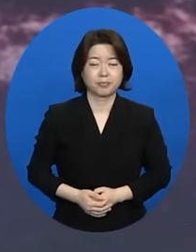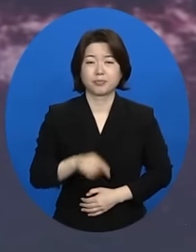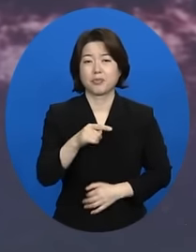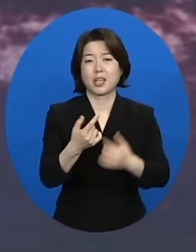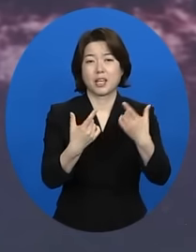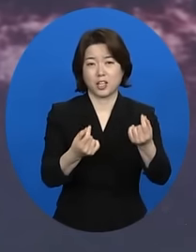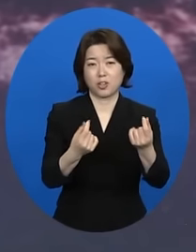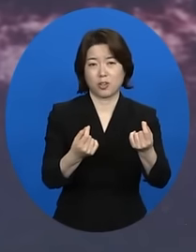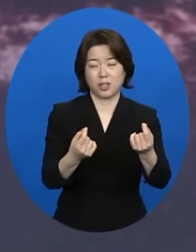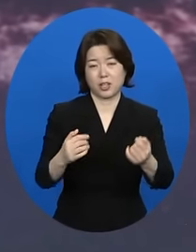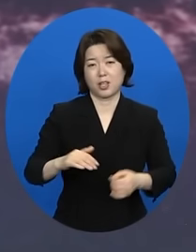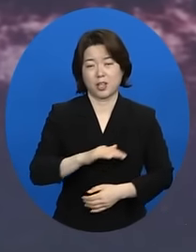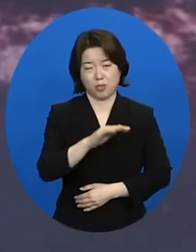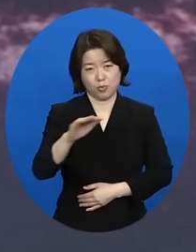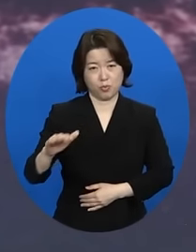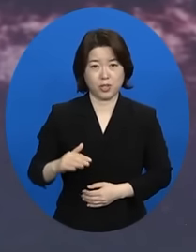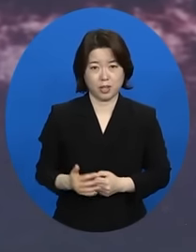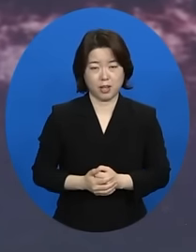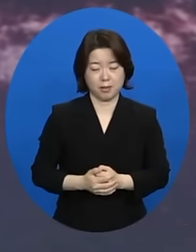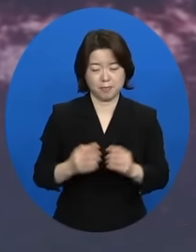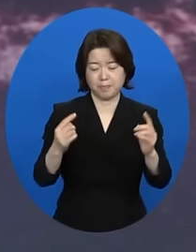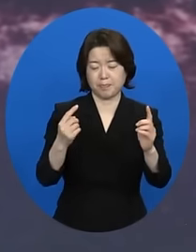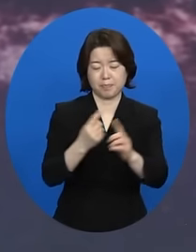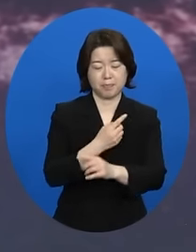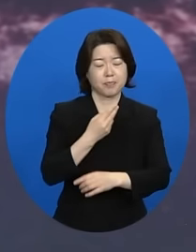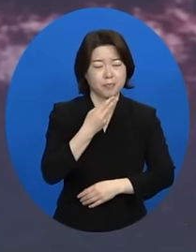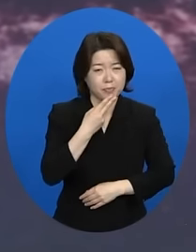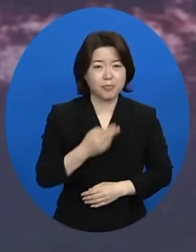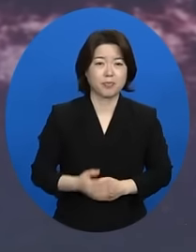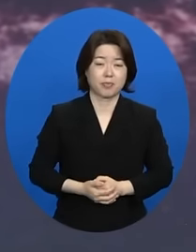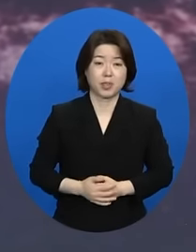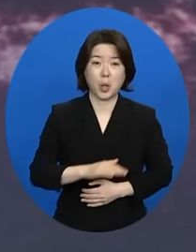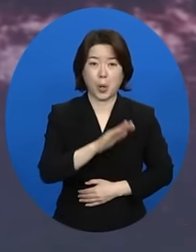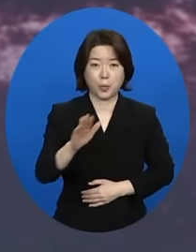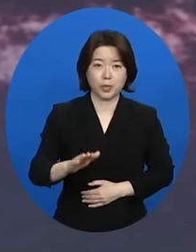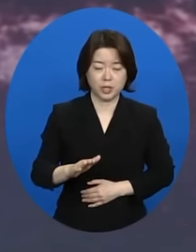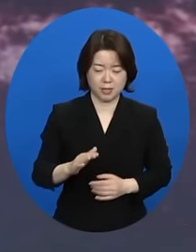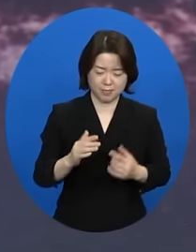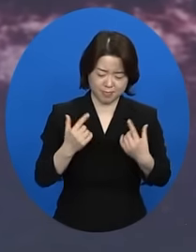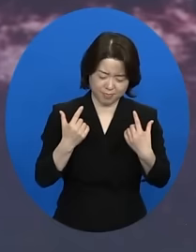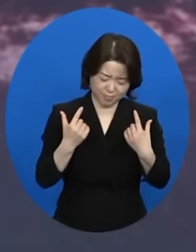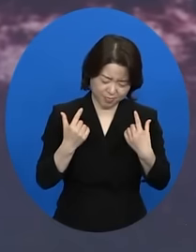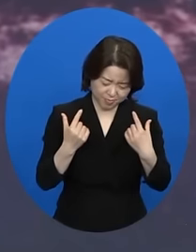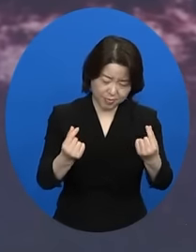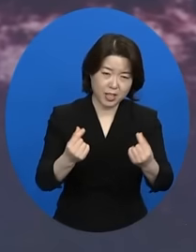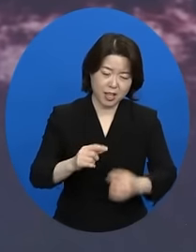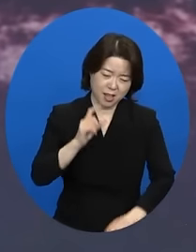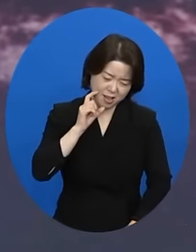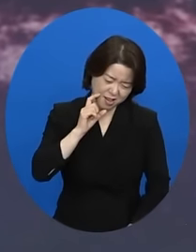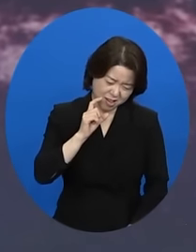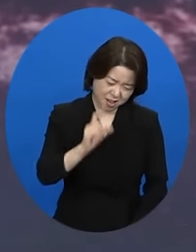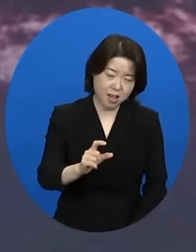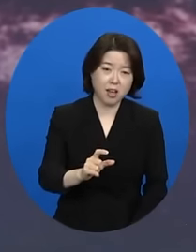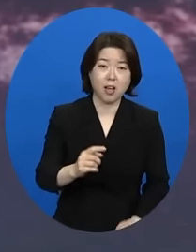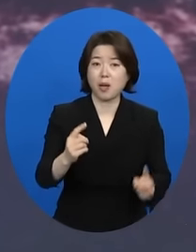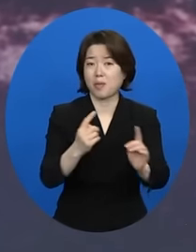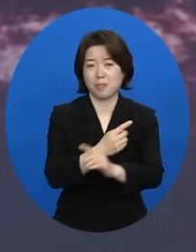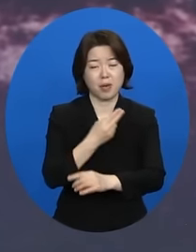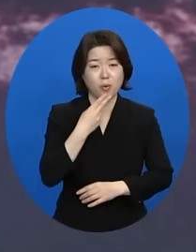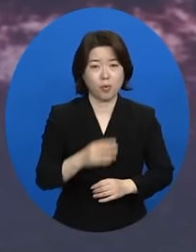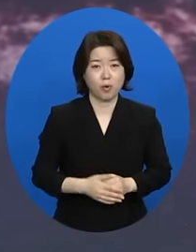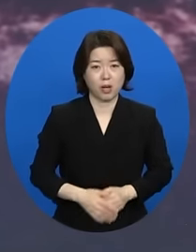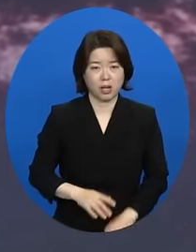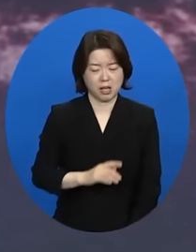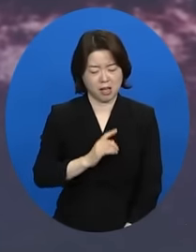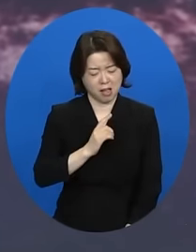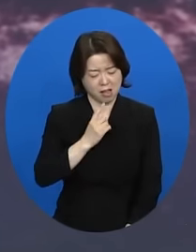그렇게 정말 우리가 변치 않잖아요. 우리는 일정하잖아요. 꾸준하잖아요. 그렇게 안 변한단 말이에요. 참